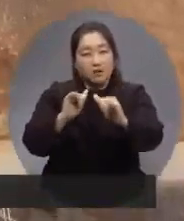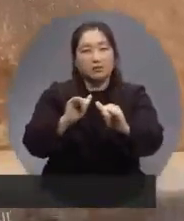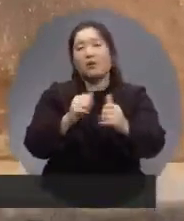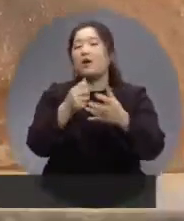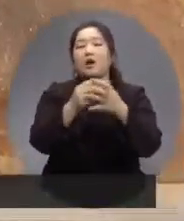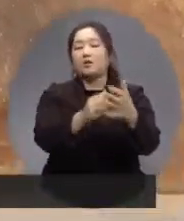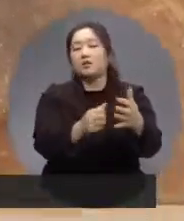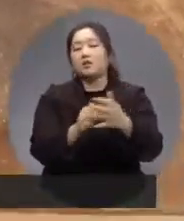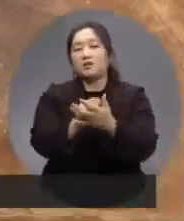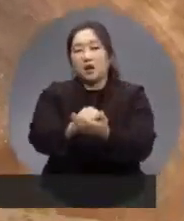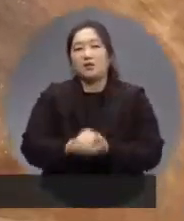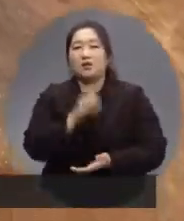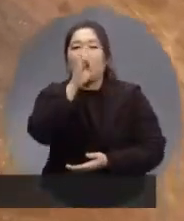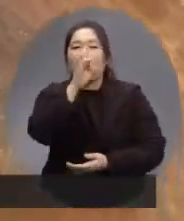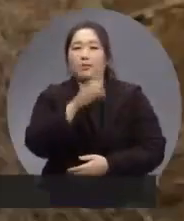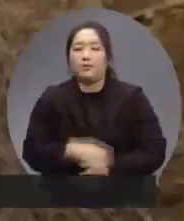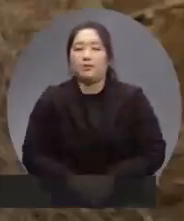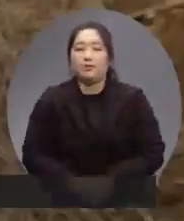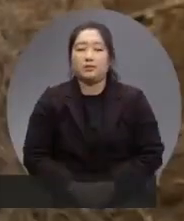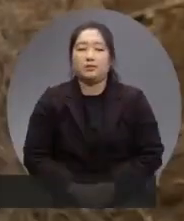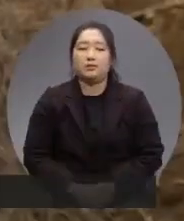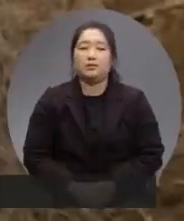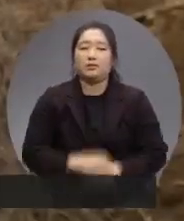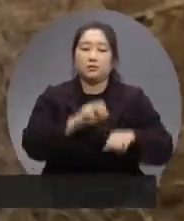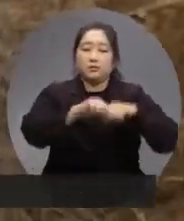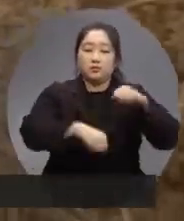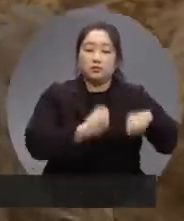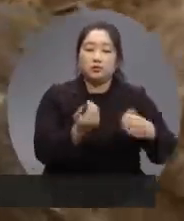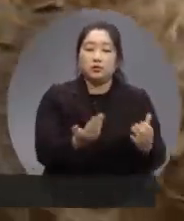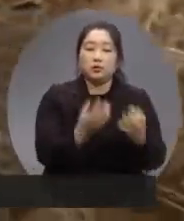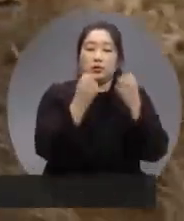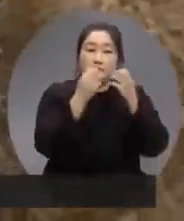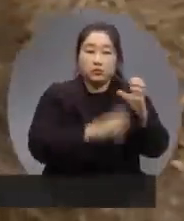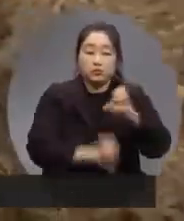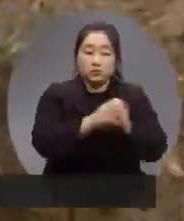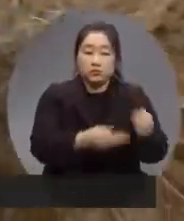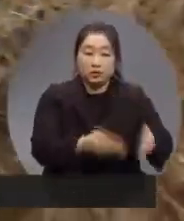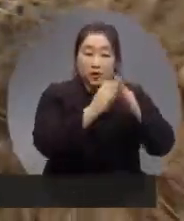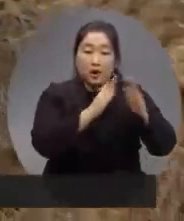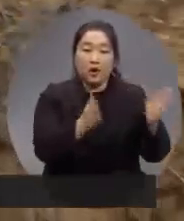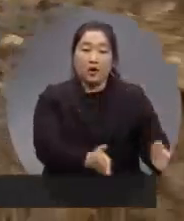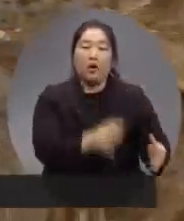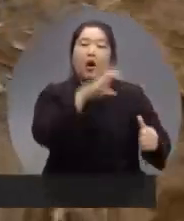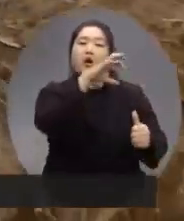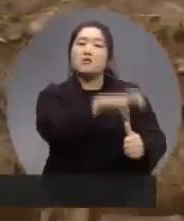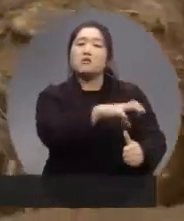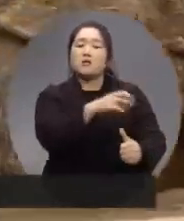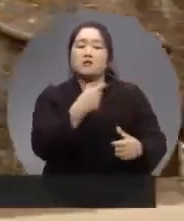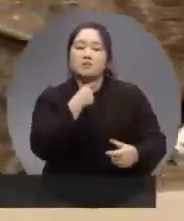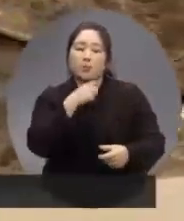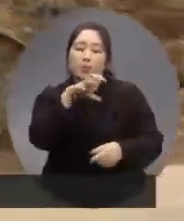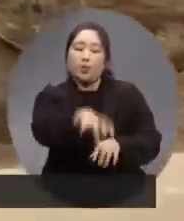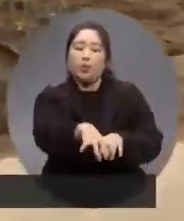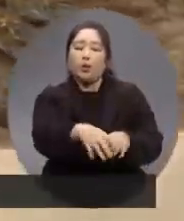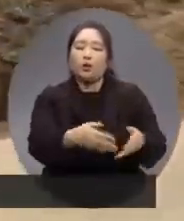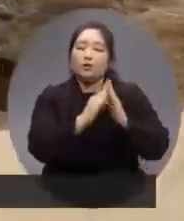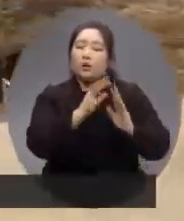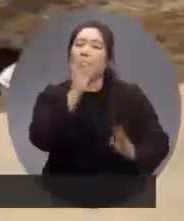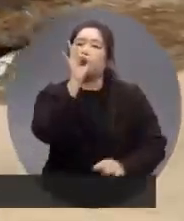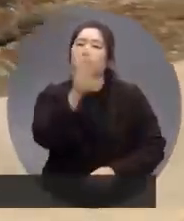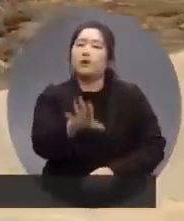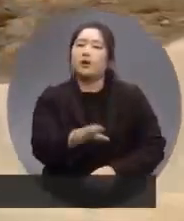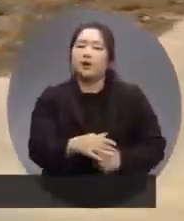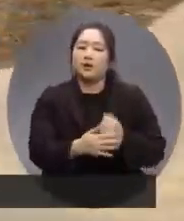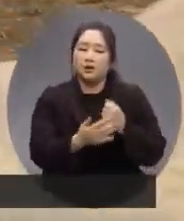않았던 사안입니다. 축사를 추가로 지으려다 도로와의 이격거리 제한 때문에 원하는 위치에 지을 수 없게